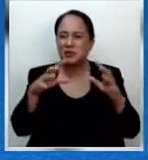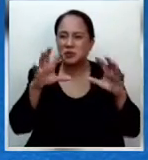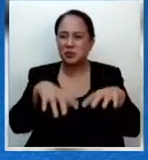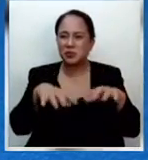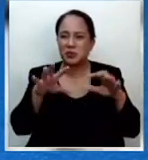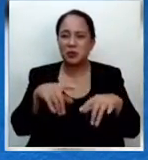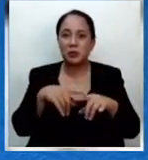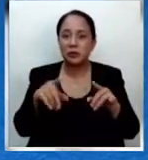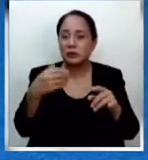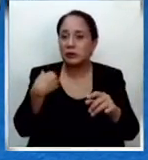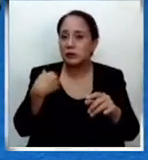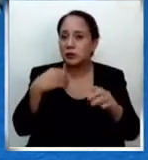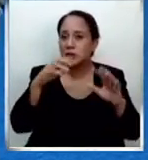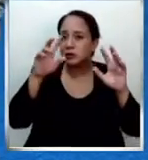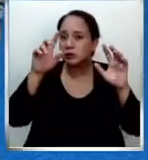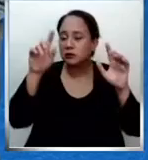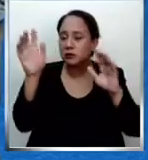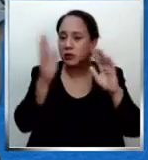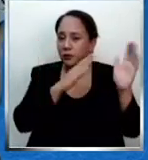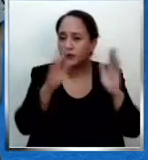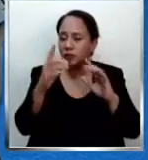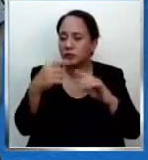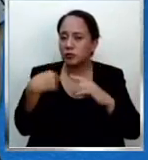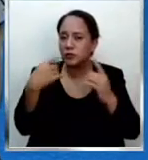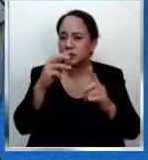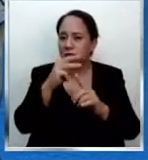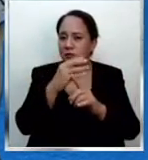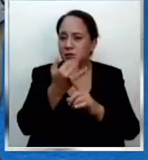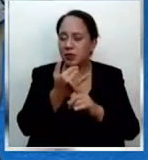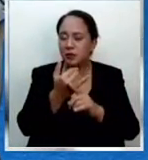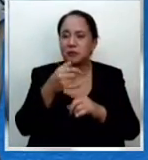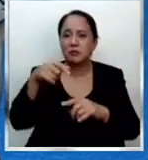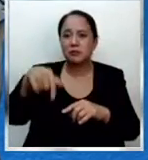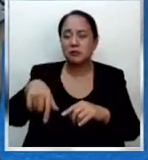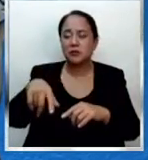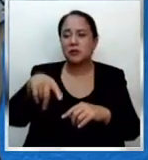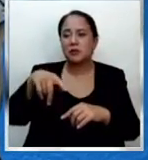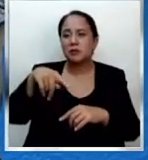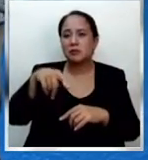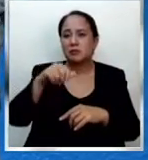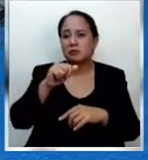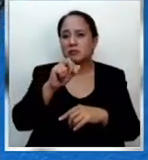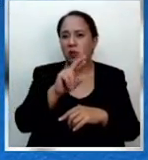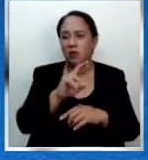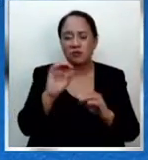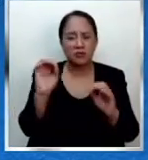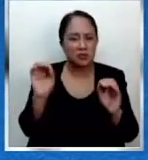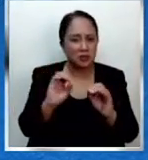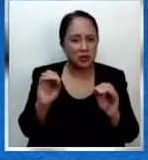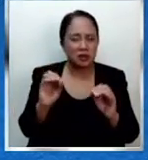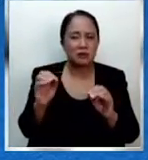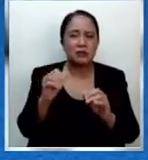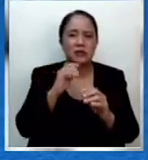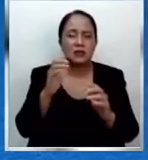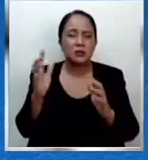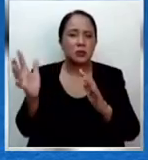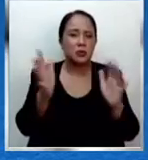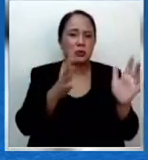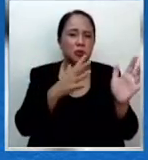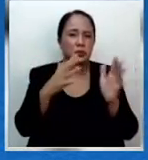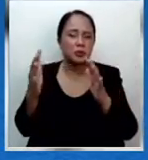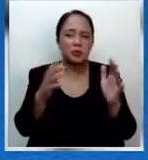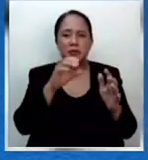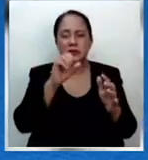nagkakaroon ng bagyo mula noong Mayo sa Philippine Area of Responsibility ngayong buwan at hindi rin umaabot sa bansa yung hanging habagat o southwest